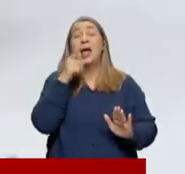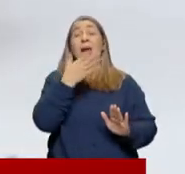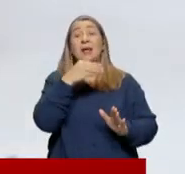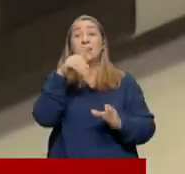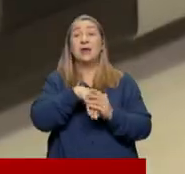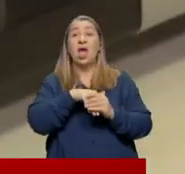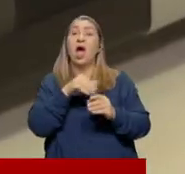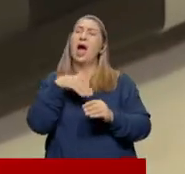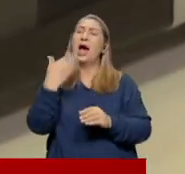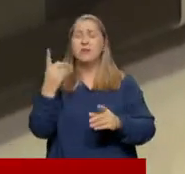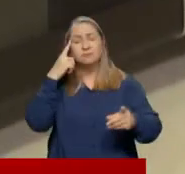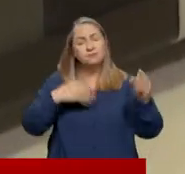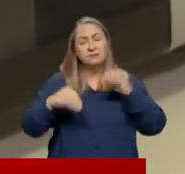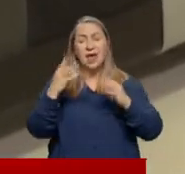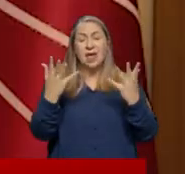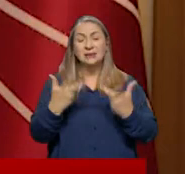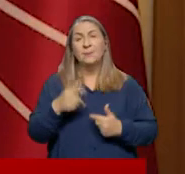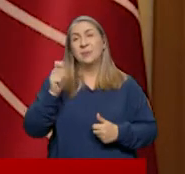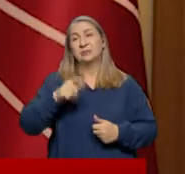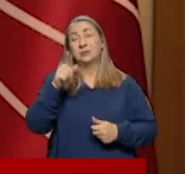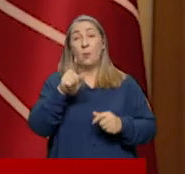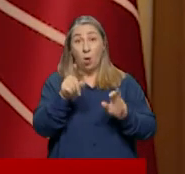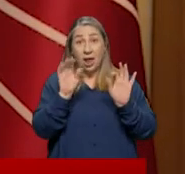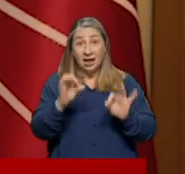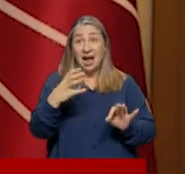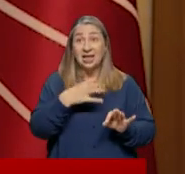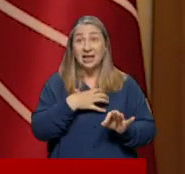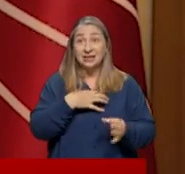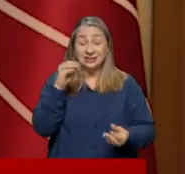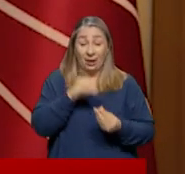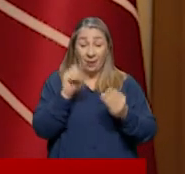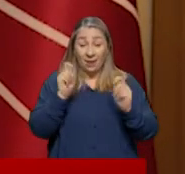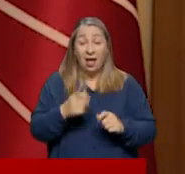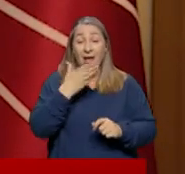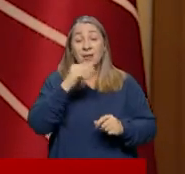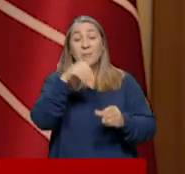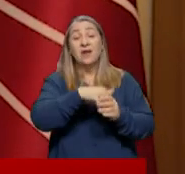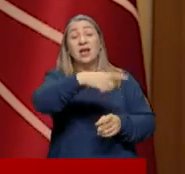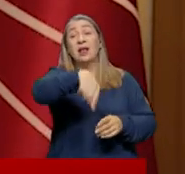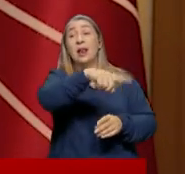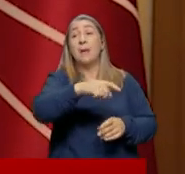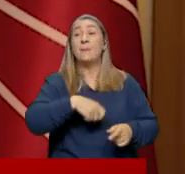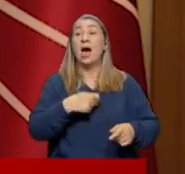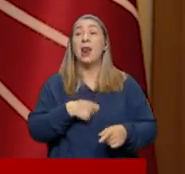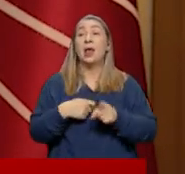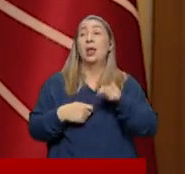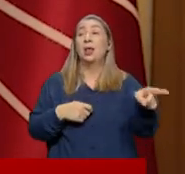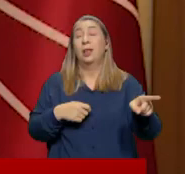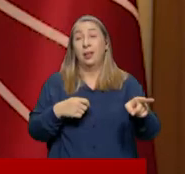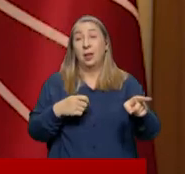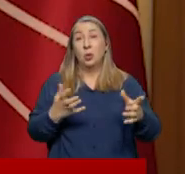maaşları da aynı formülü hesaplansın dedi Böylelikle de kendisine zam yaparken emekli milletvekillerinin bahane